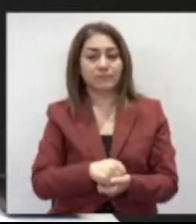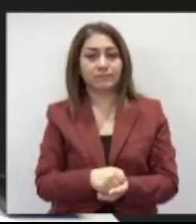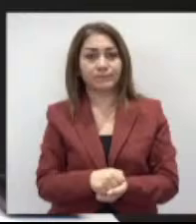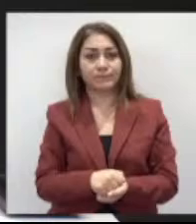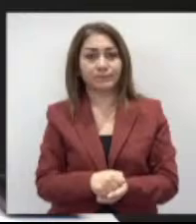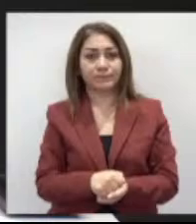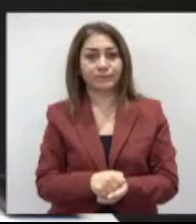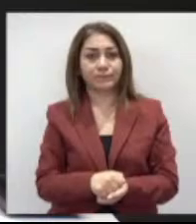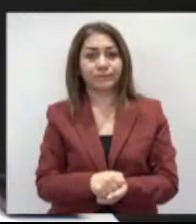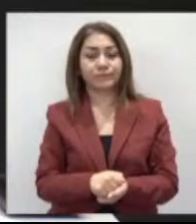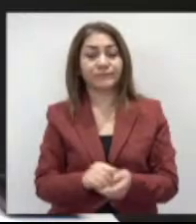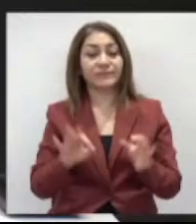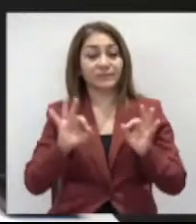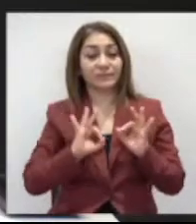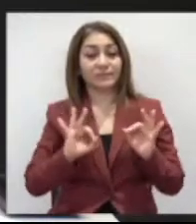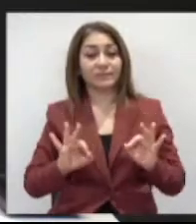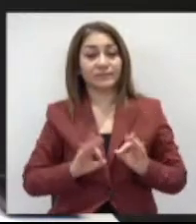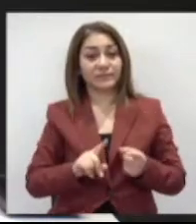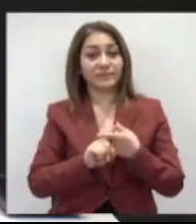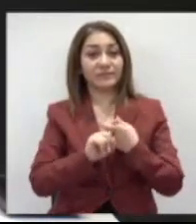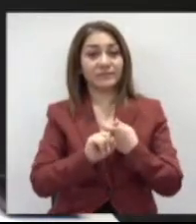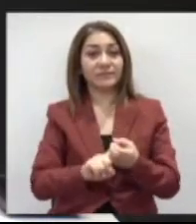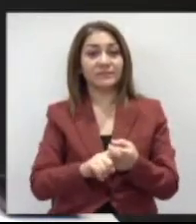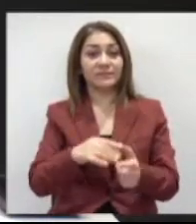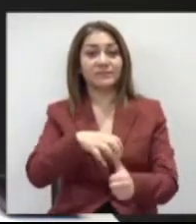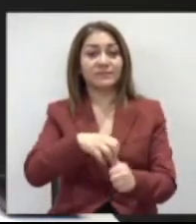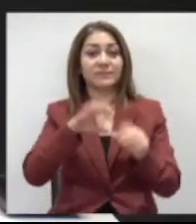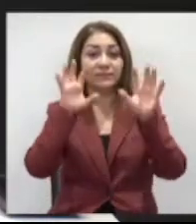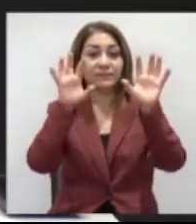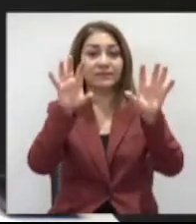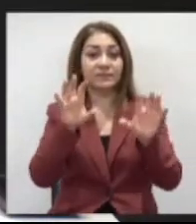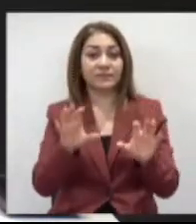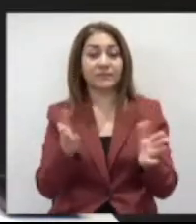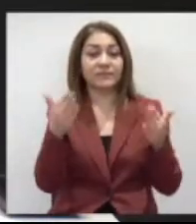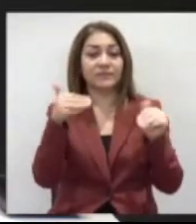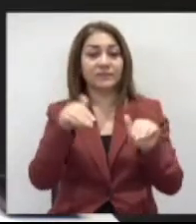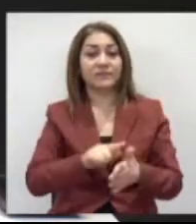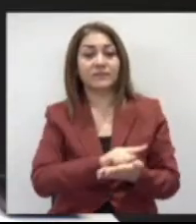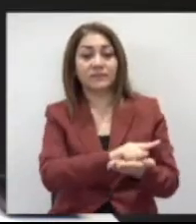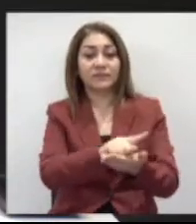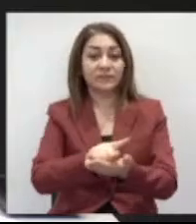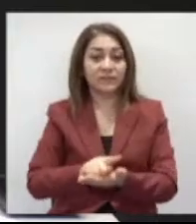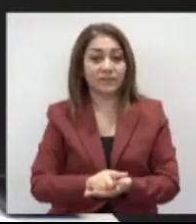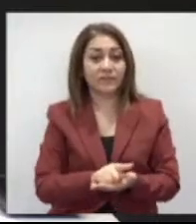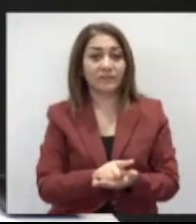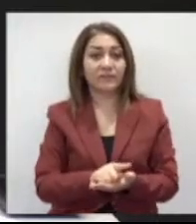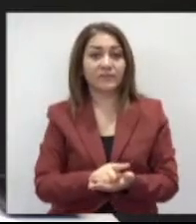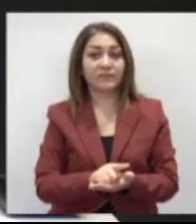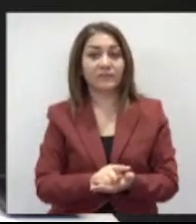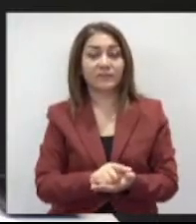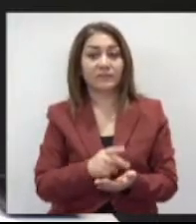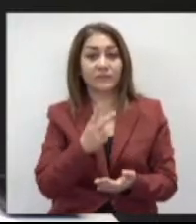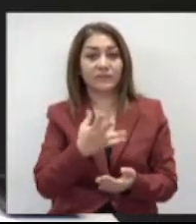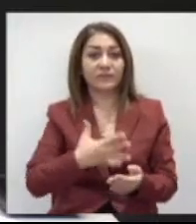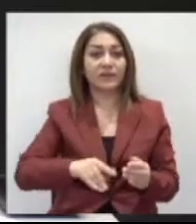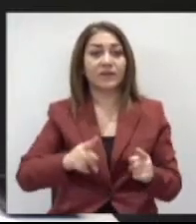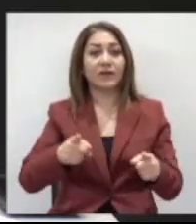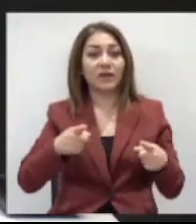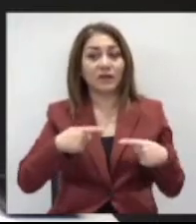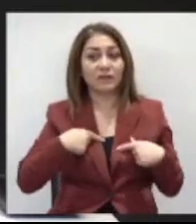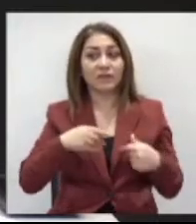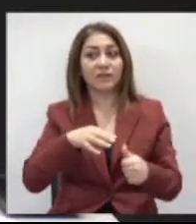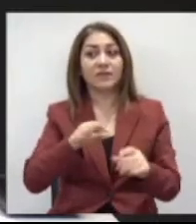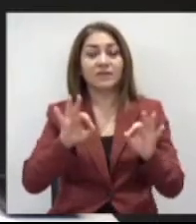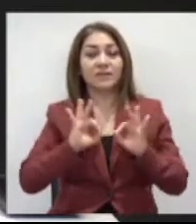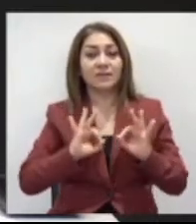կներեք։ Դատախարության հետ կապված համանրական լուծումները քննարկելիս իմ կարծիքով, հարգելի գործընկերներ, մենք արդեն հասել ենք այն մակարդակի, որ